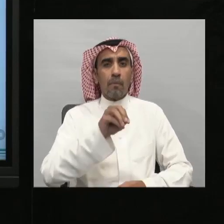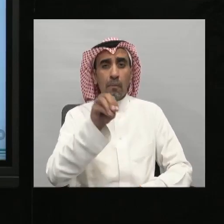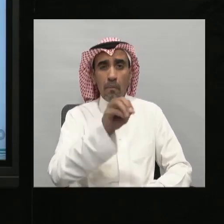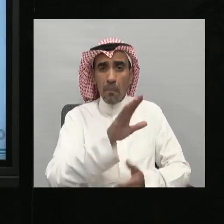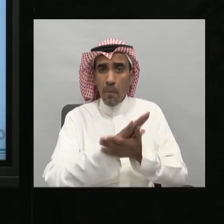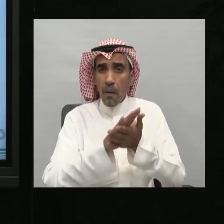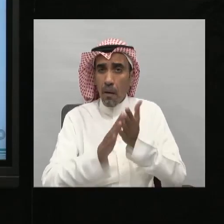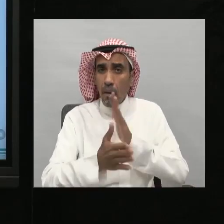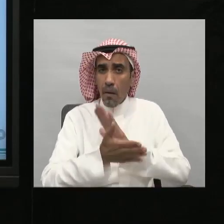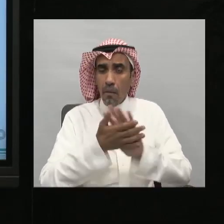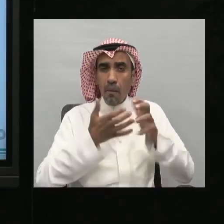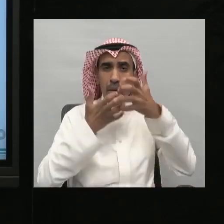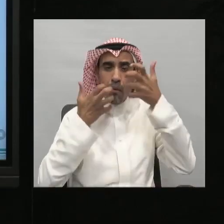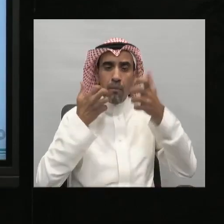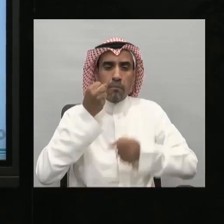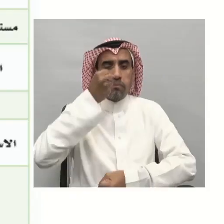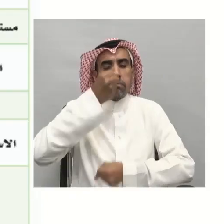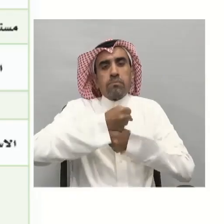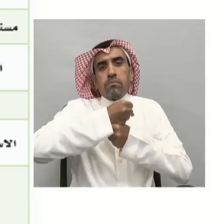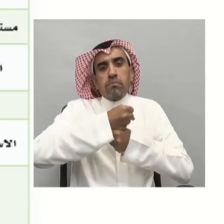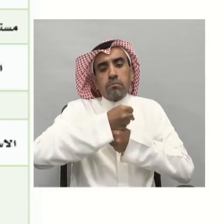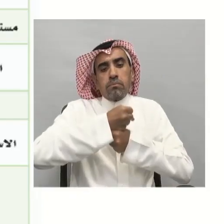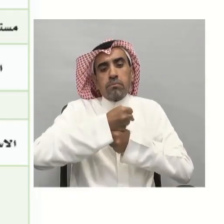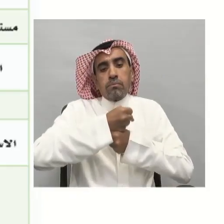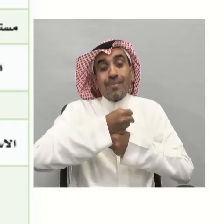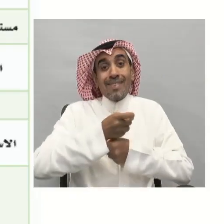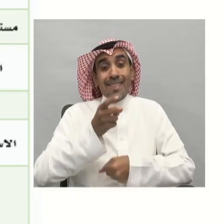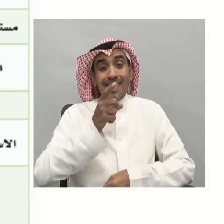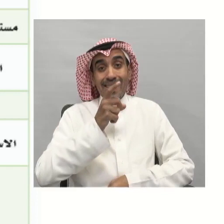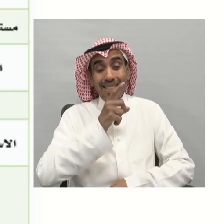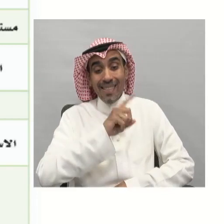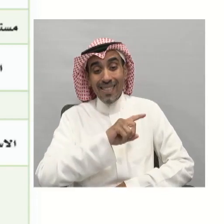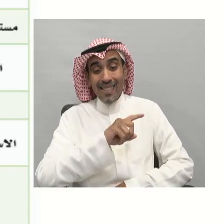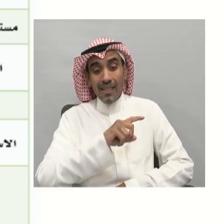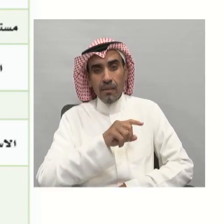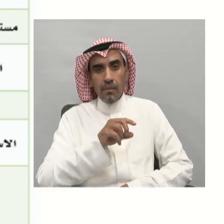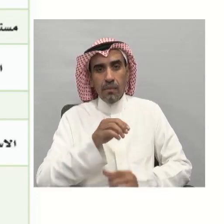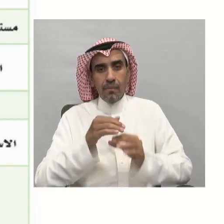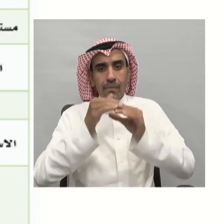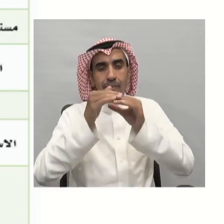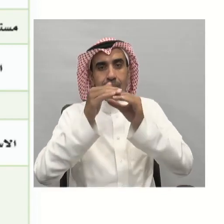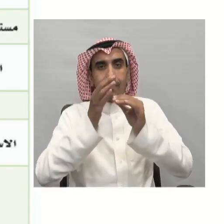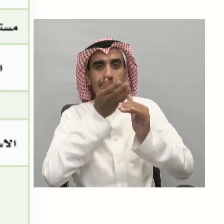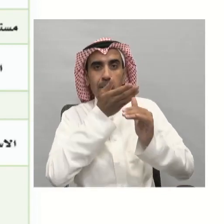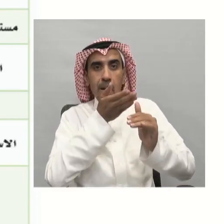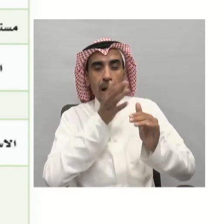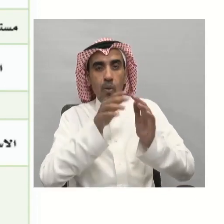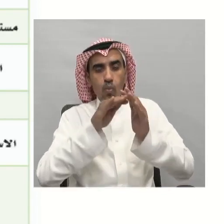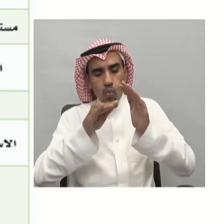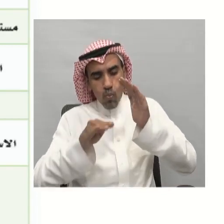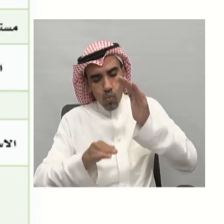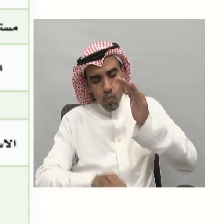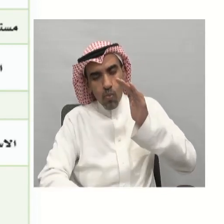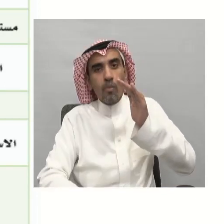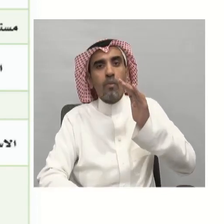وهي حيوانات ماذا؟ جالسة. أما الحركة في قنديل البحر إما أن تكون طافية على الماء أو جالسة